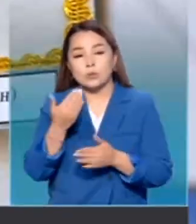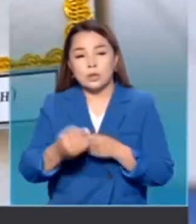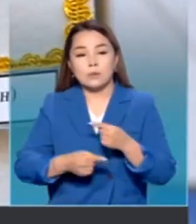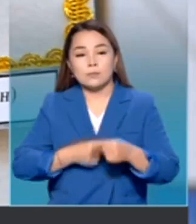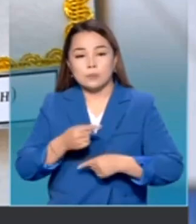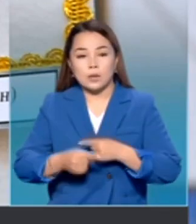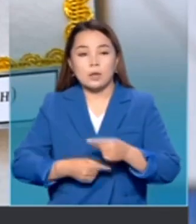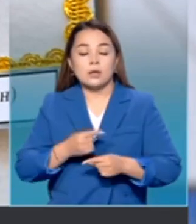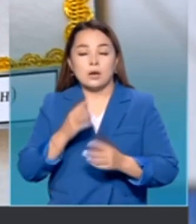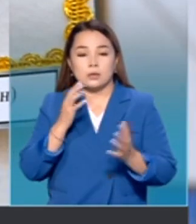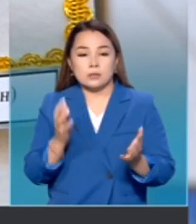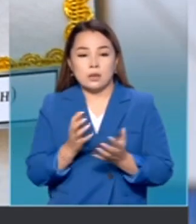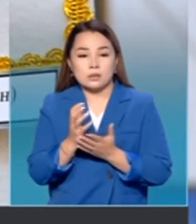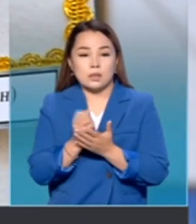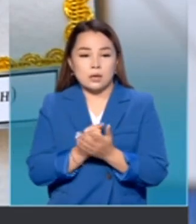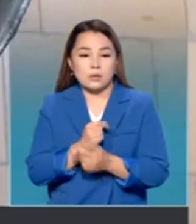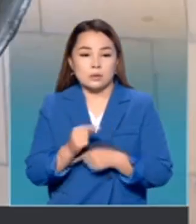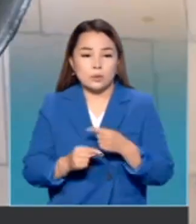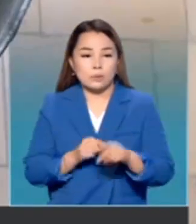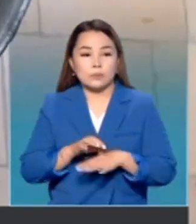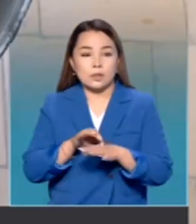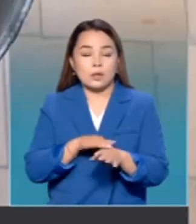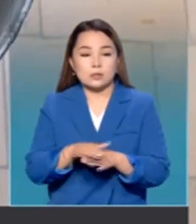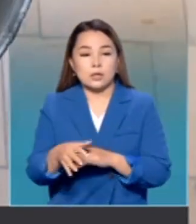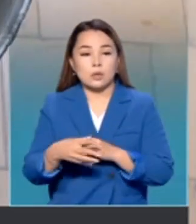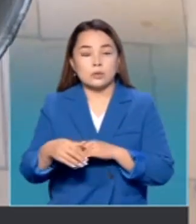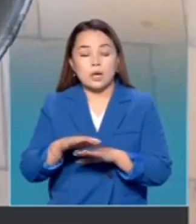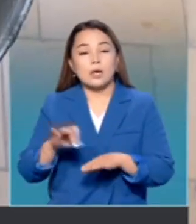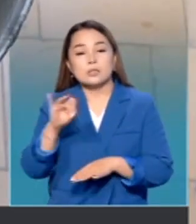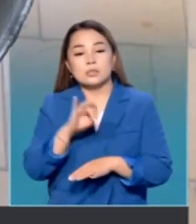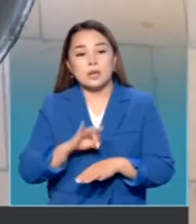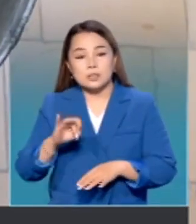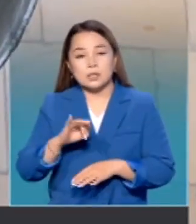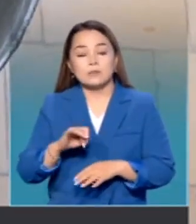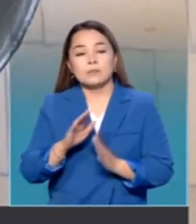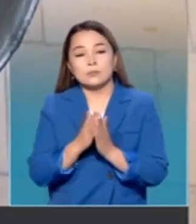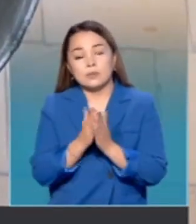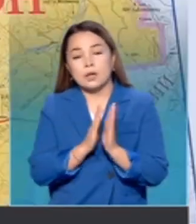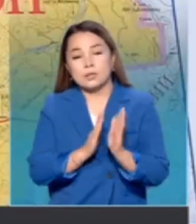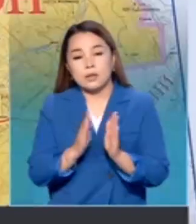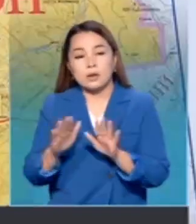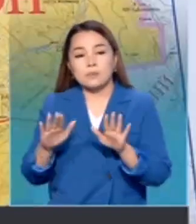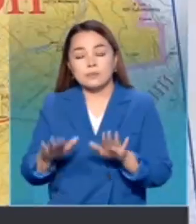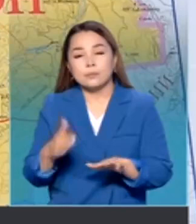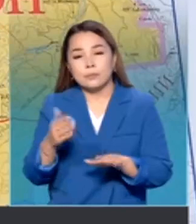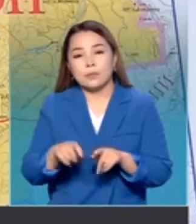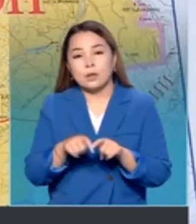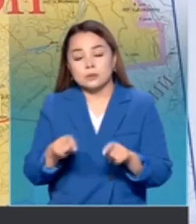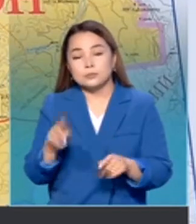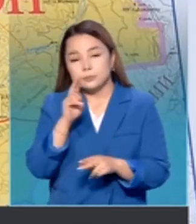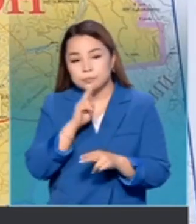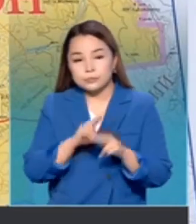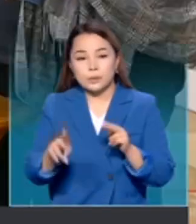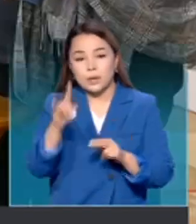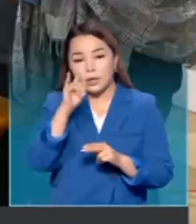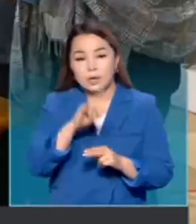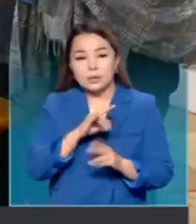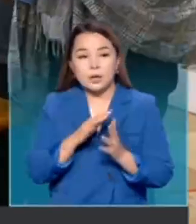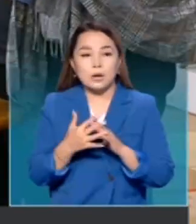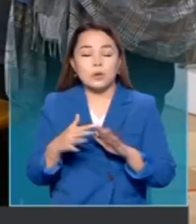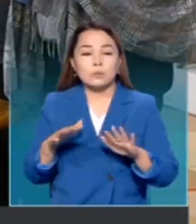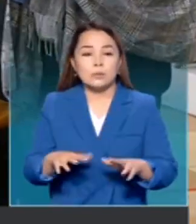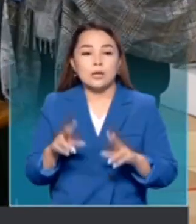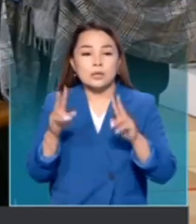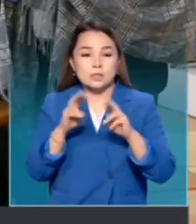кодымызды сақтап, дәстүрімізді жаңғырту дейді олар. Ал өңірдегі тарихшы энциклопедист Совет Шақымов жойылып кеткен қазақ ауылдары